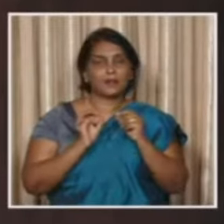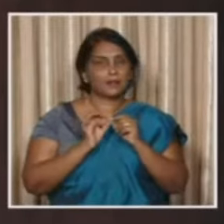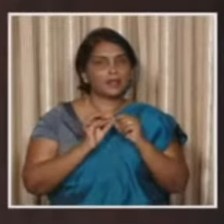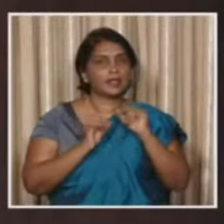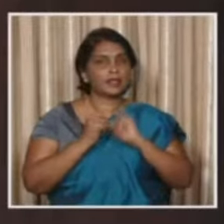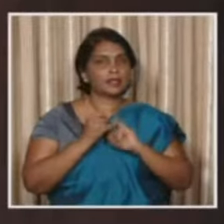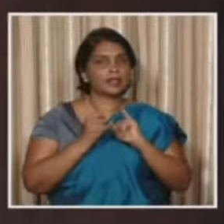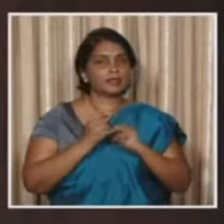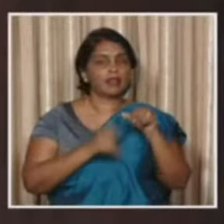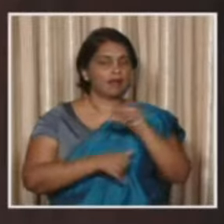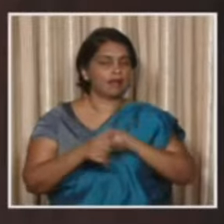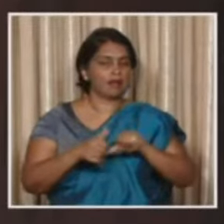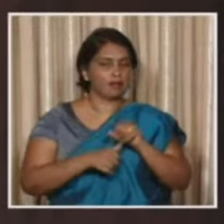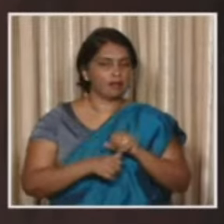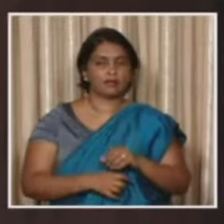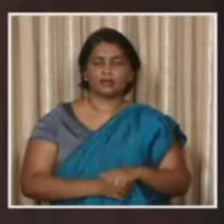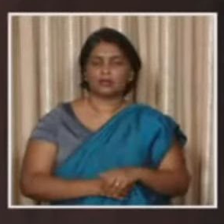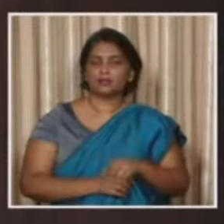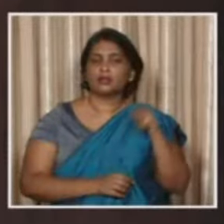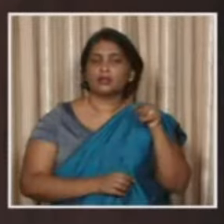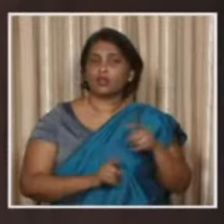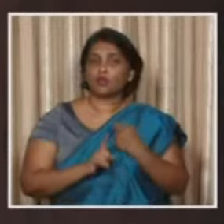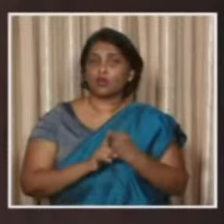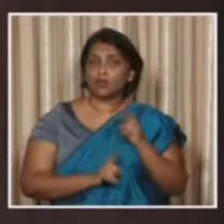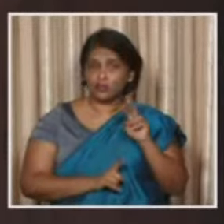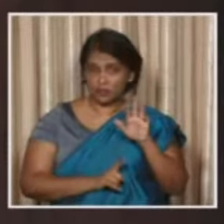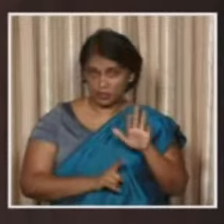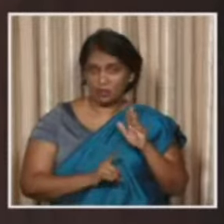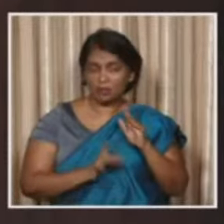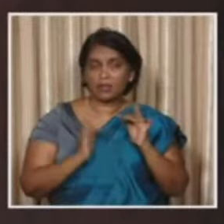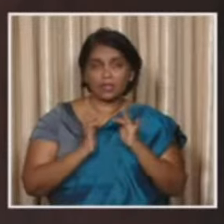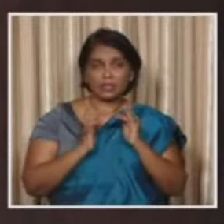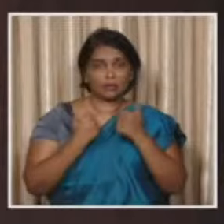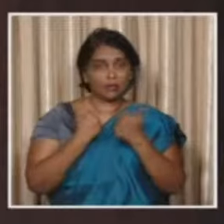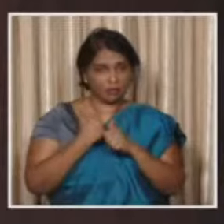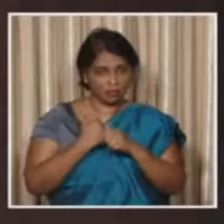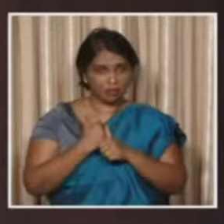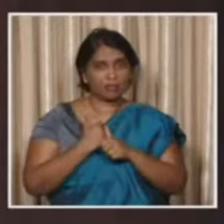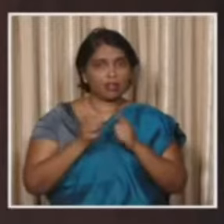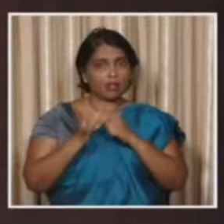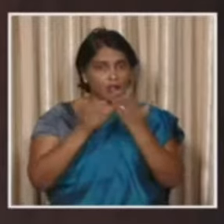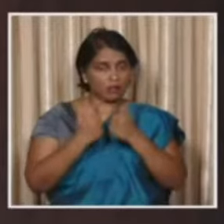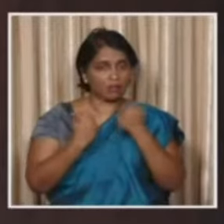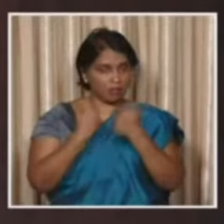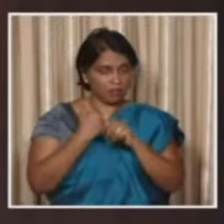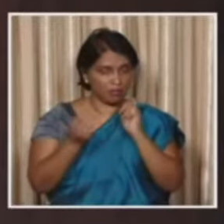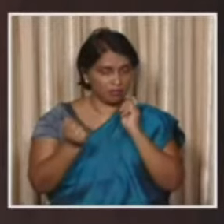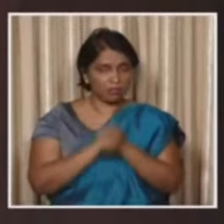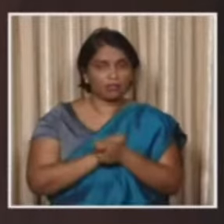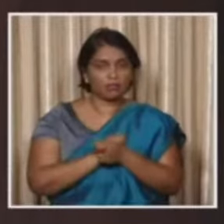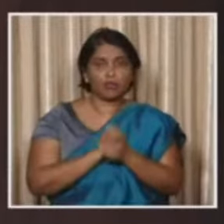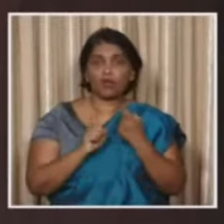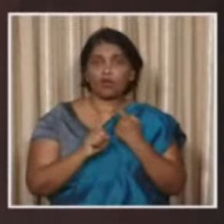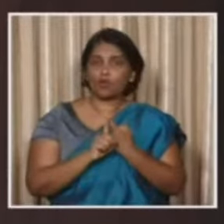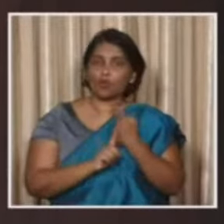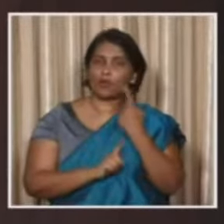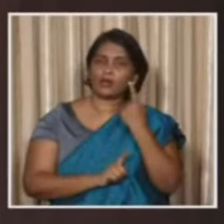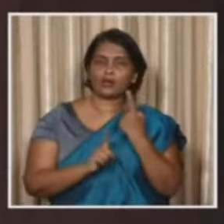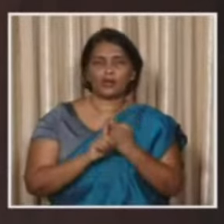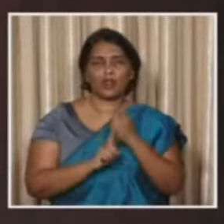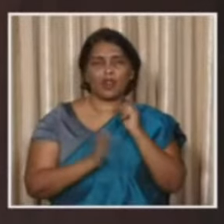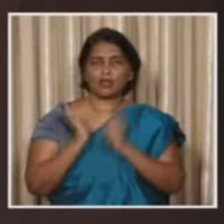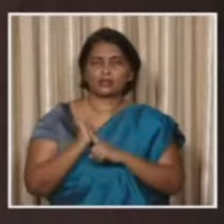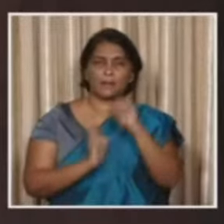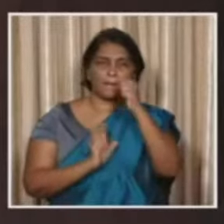කියලා ආයතනයක. දැන් කෝටි 29ක් කරනවාද ඔන්ලයින් සිස්ටම් එක මේ account සිස්ටම් එක වෙනස් කරා. කෝටියකින් නැත්නම් ලක්ෂ